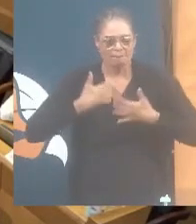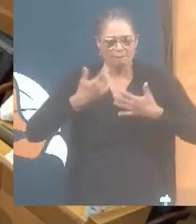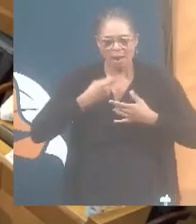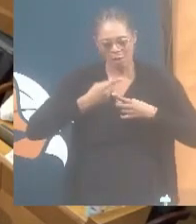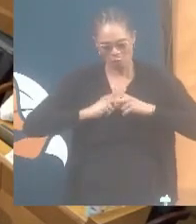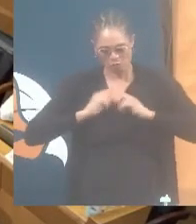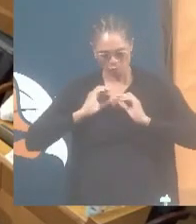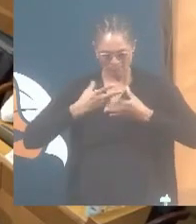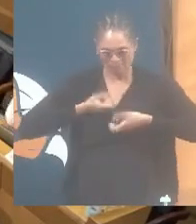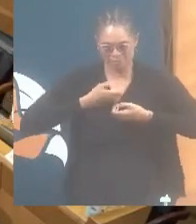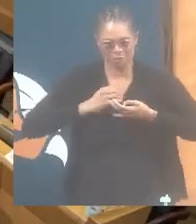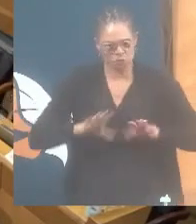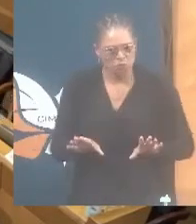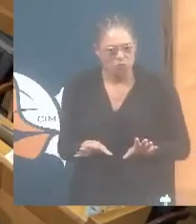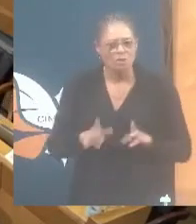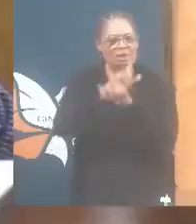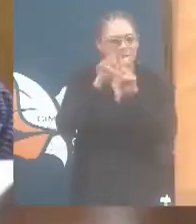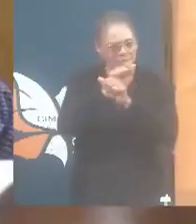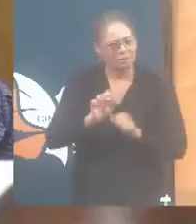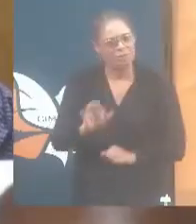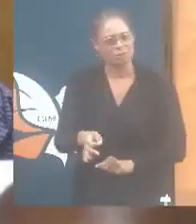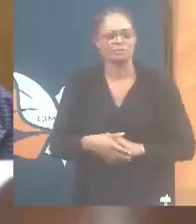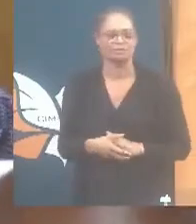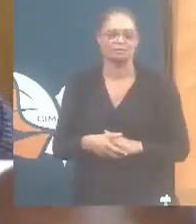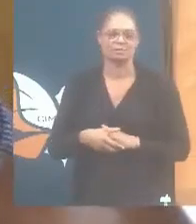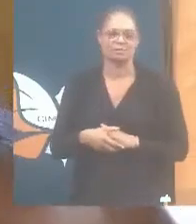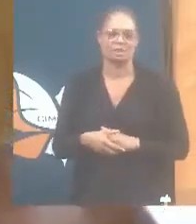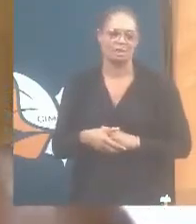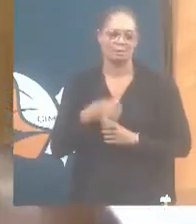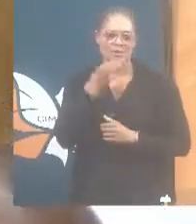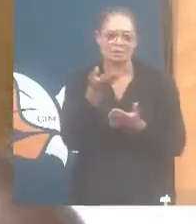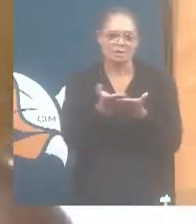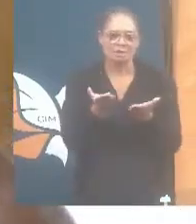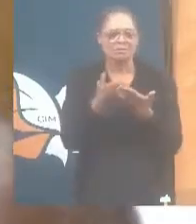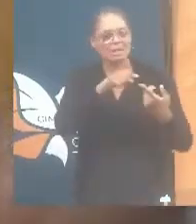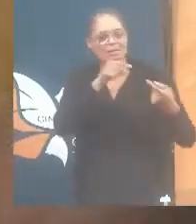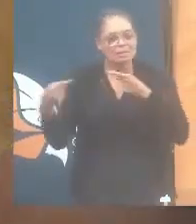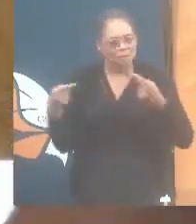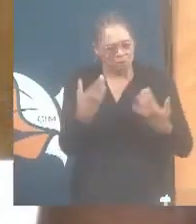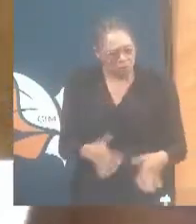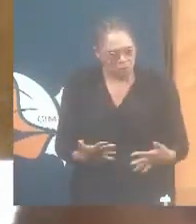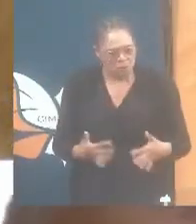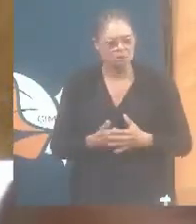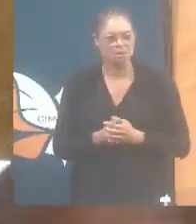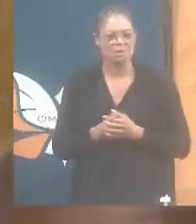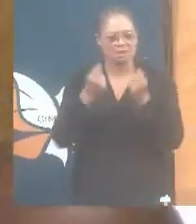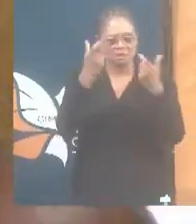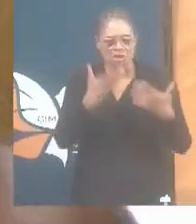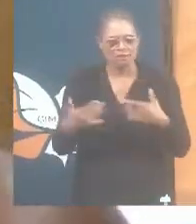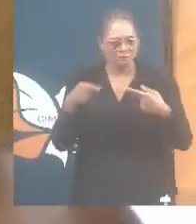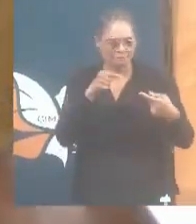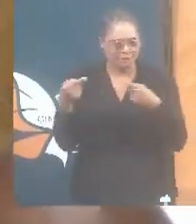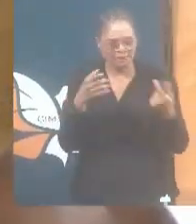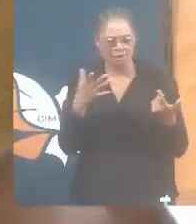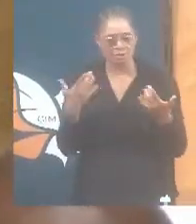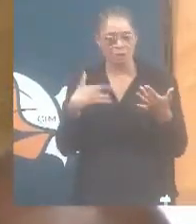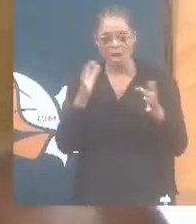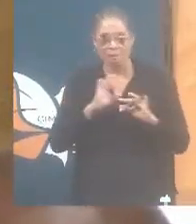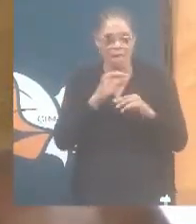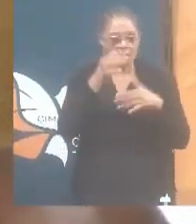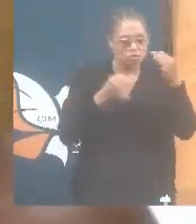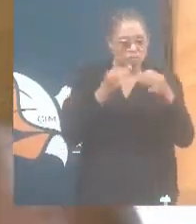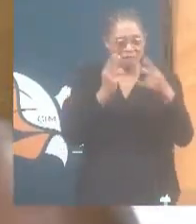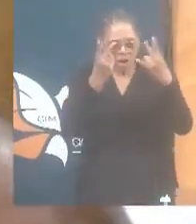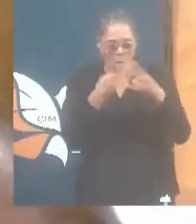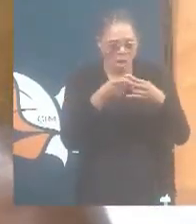conviction et je parle avec respect. Et je veux te dire tout simplement, c'est un débat Didier. C'est un débat de chiffres et je n'ai porté aucun jugement de